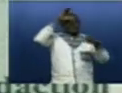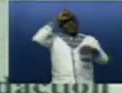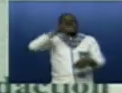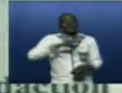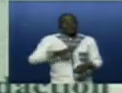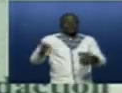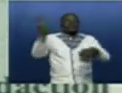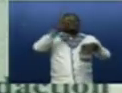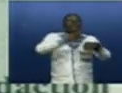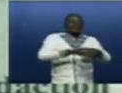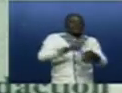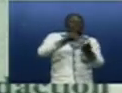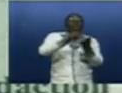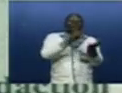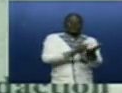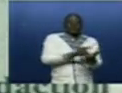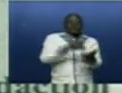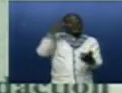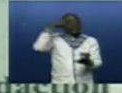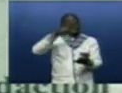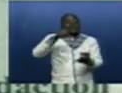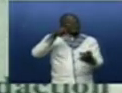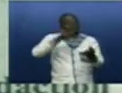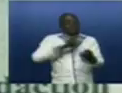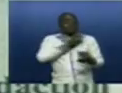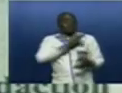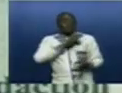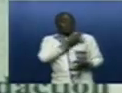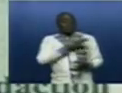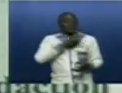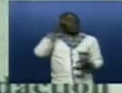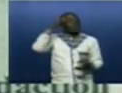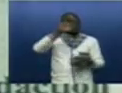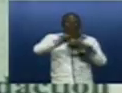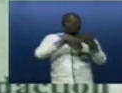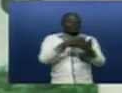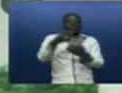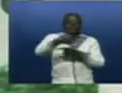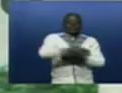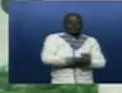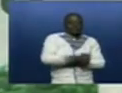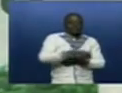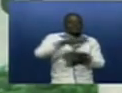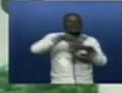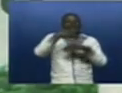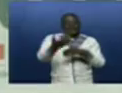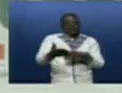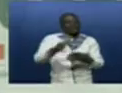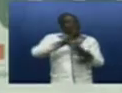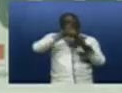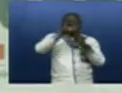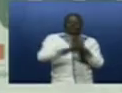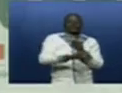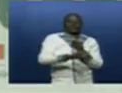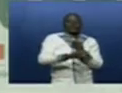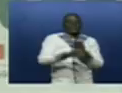de droiture et de rigueur dans nos comportements quotidiens. Les monuments suivront après, conclut-il. Et parlant de